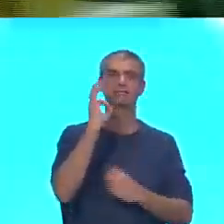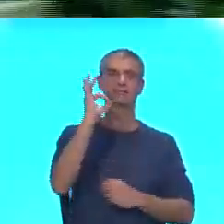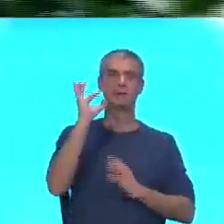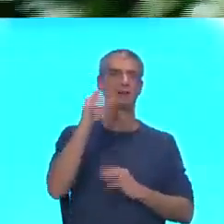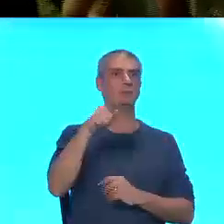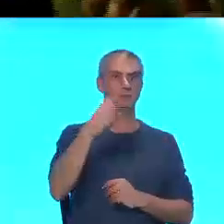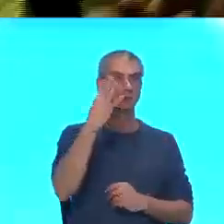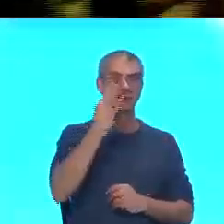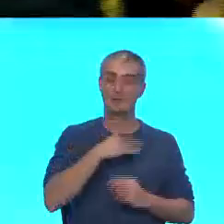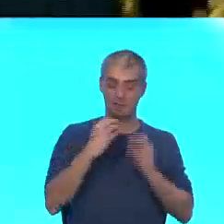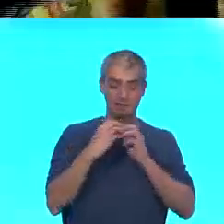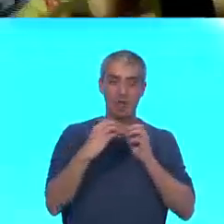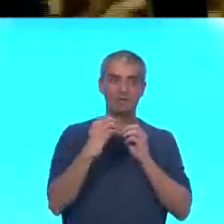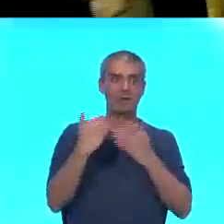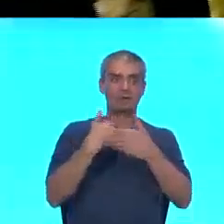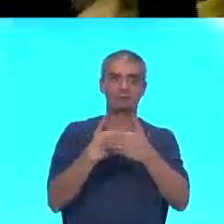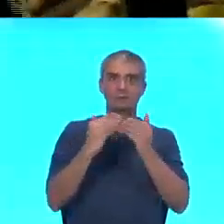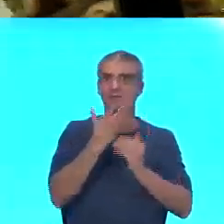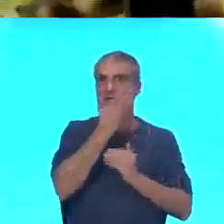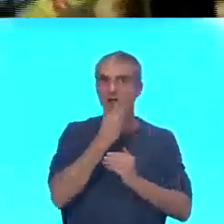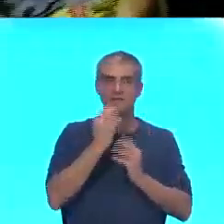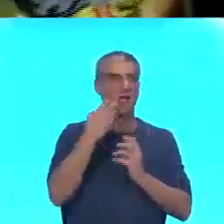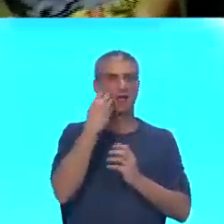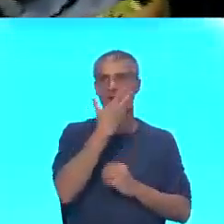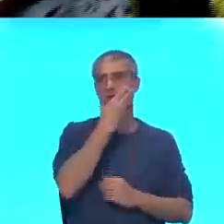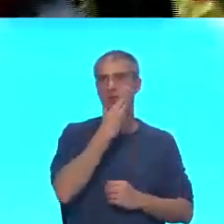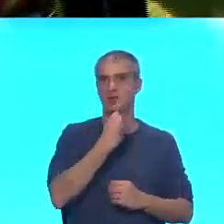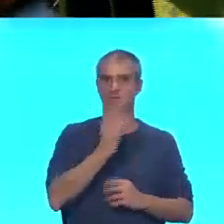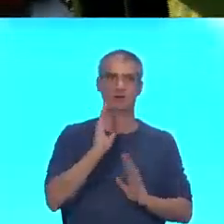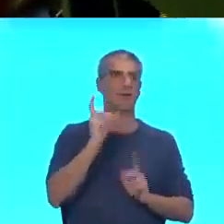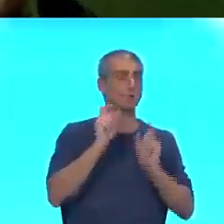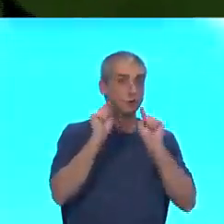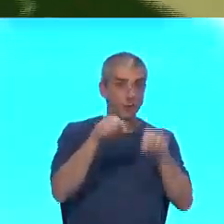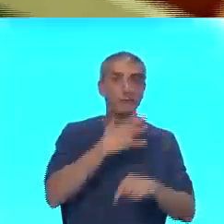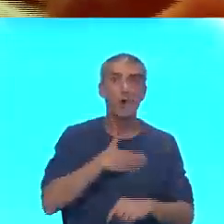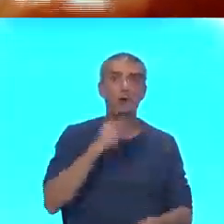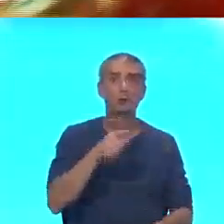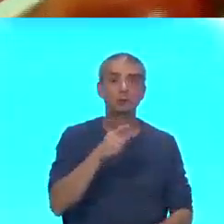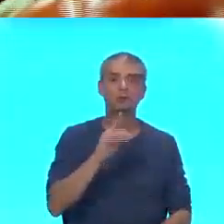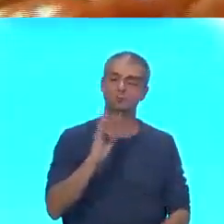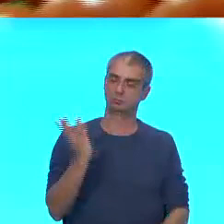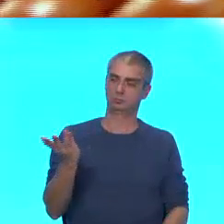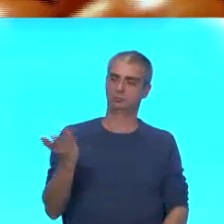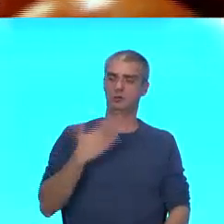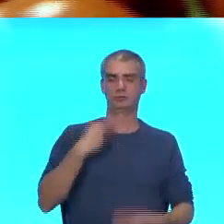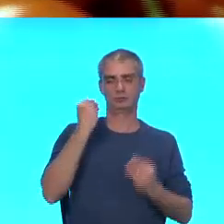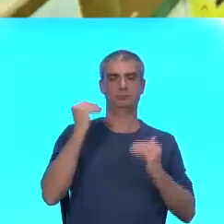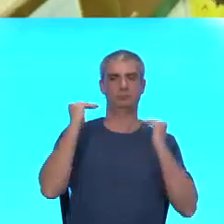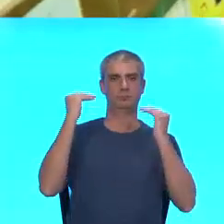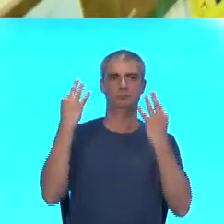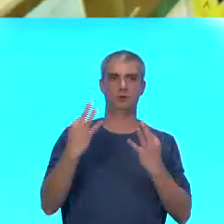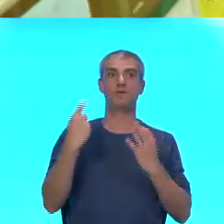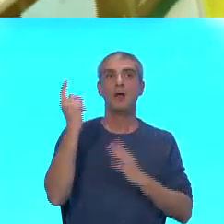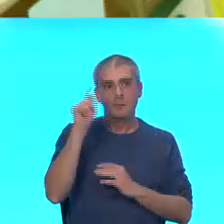שם לב למלפונים, ארוזים, עגבניות יפות. אנשים באים, זה מה שהם רוצים, נכון? משהו... רוצים איכות. איכות. באים לפה